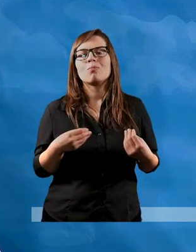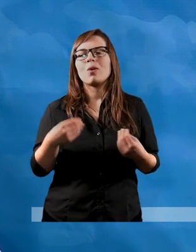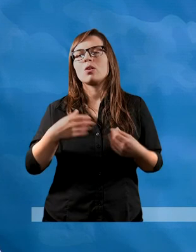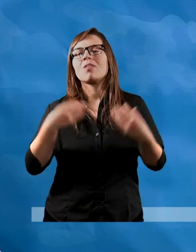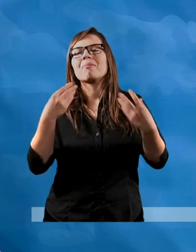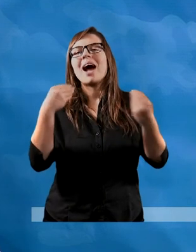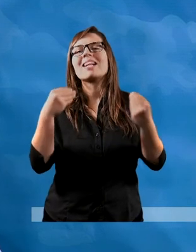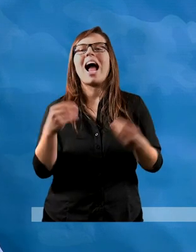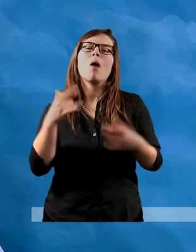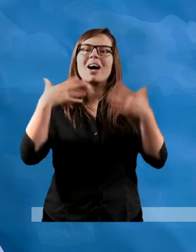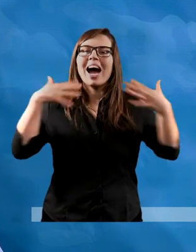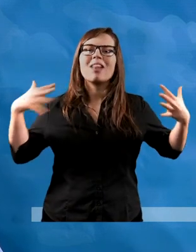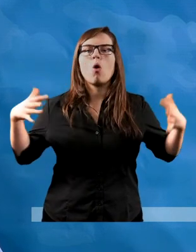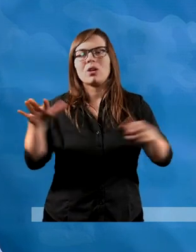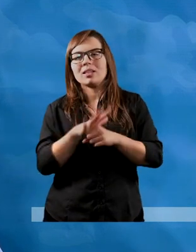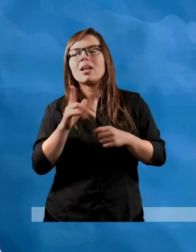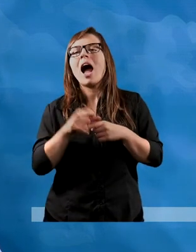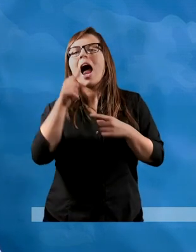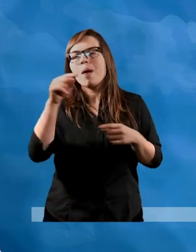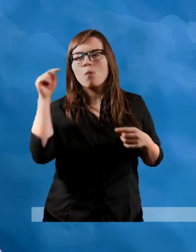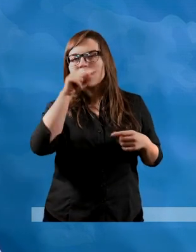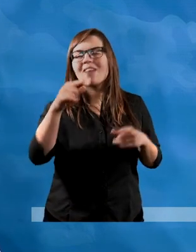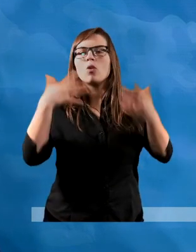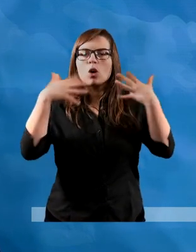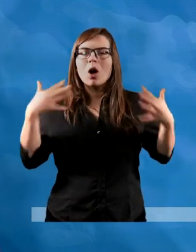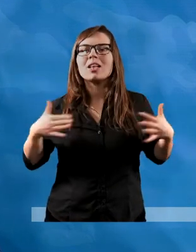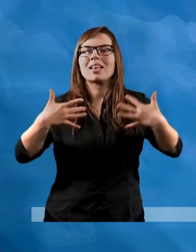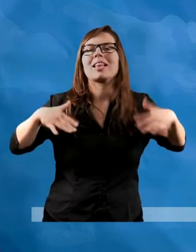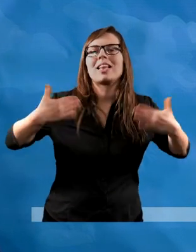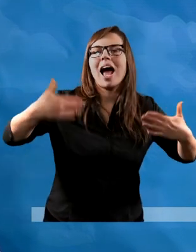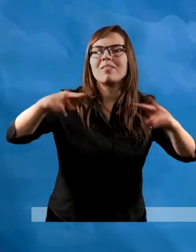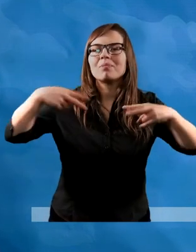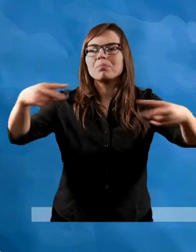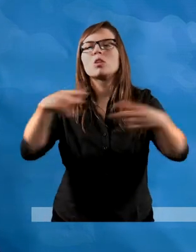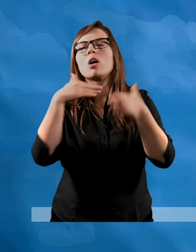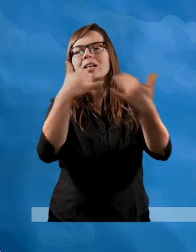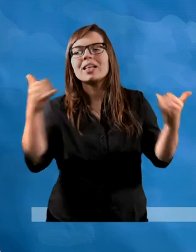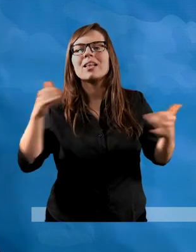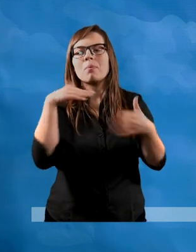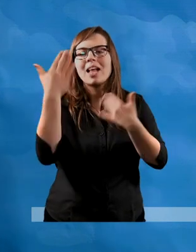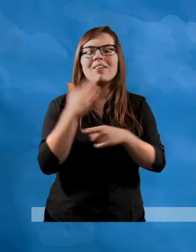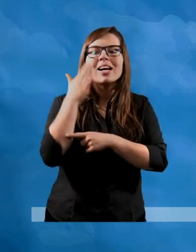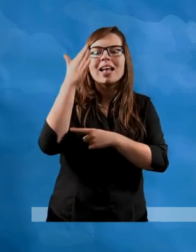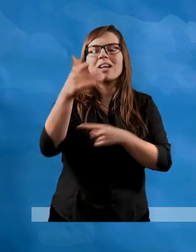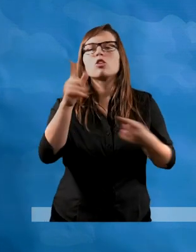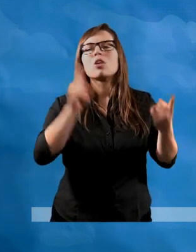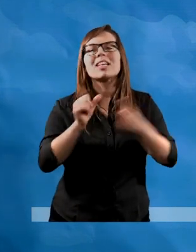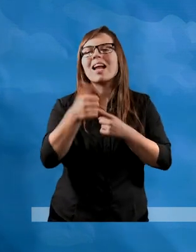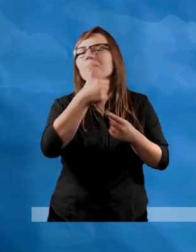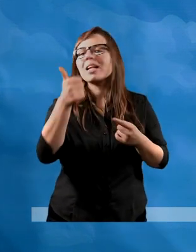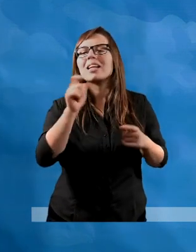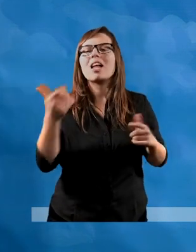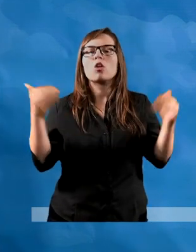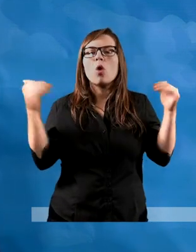jest pasmem radości, ale potrafi tą radość dawać też innym i dawać nadzieję po prostu. I czasami to jest jedyne,